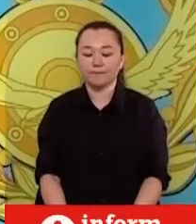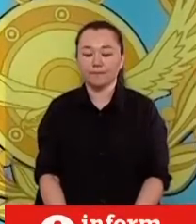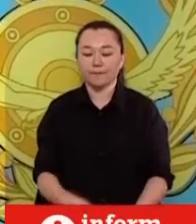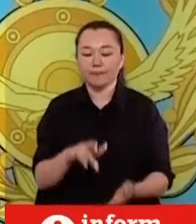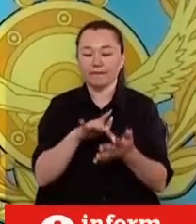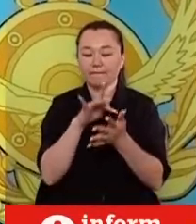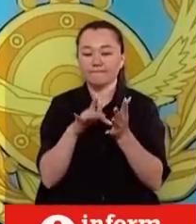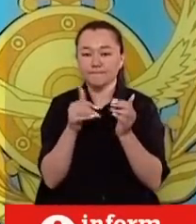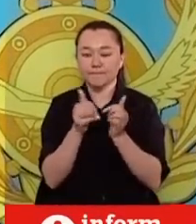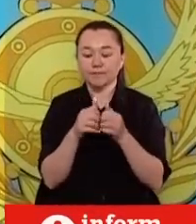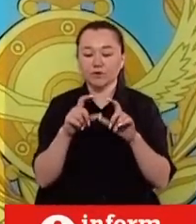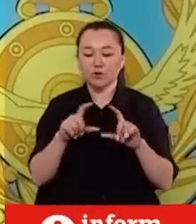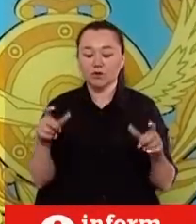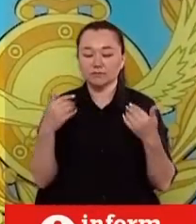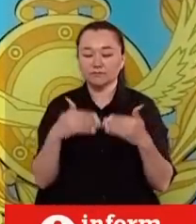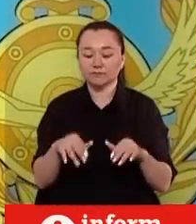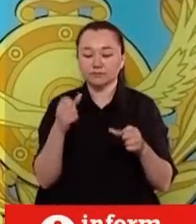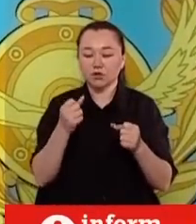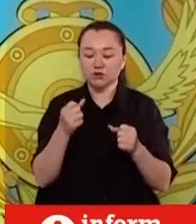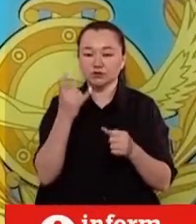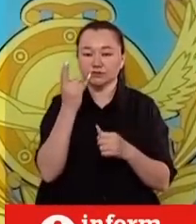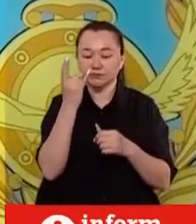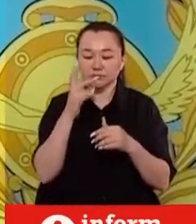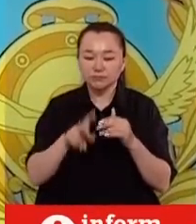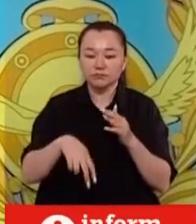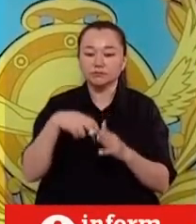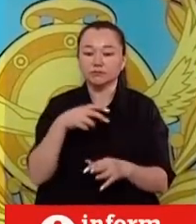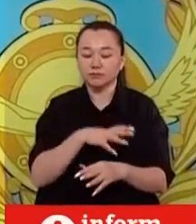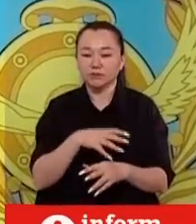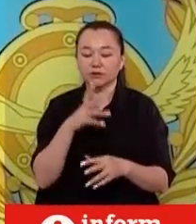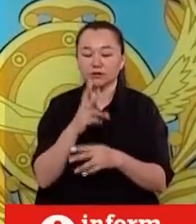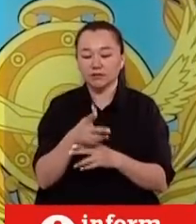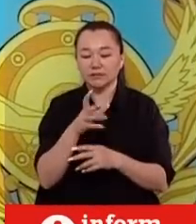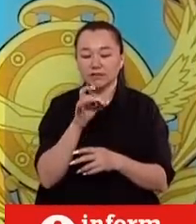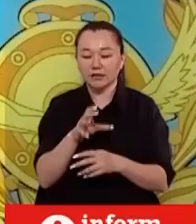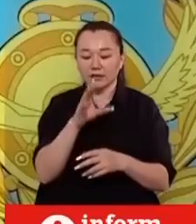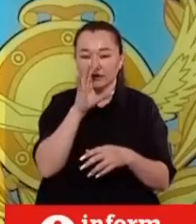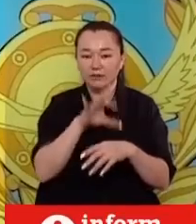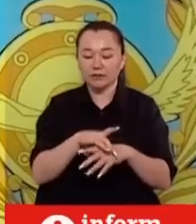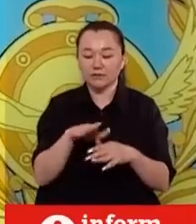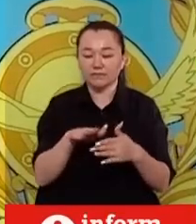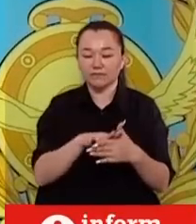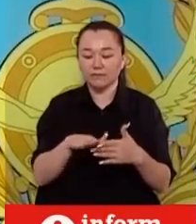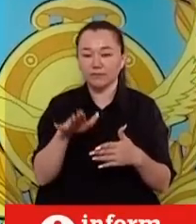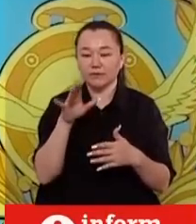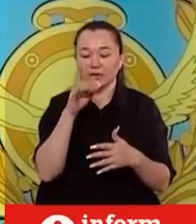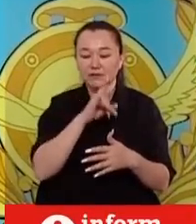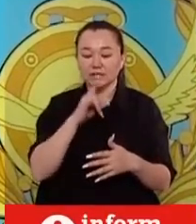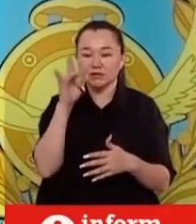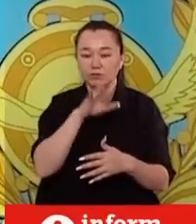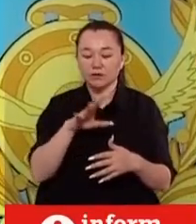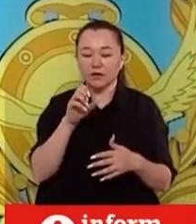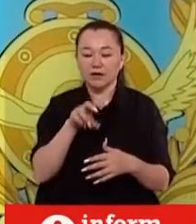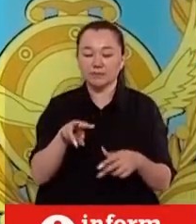Қала аумағында мектеп түлектері көлік терезесінен денесін шығарған деректер сергек камералары арқылы анықталды. Оның ішінде Қазақстан Республикасы әкімшілік